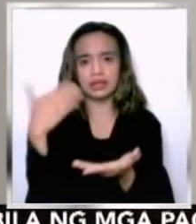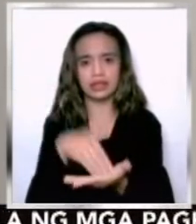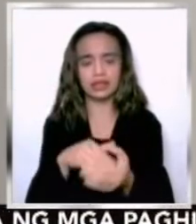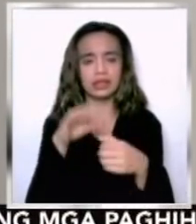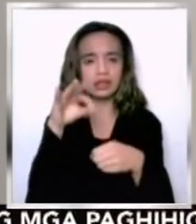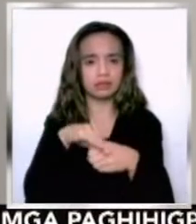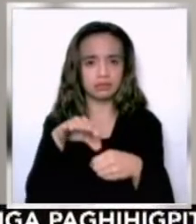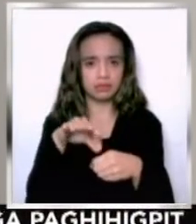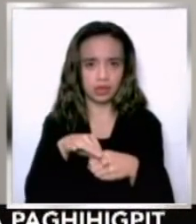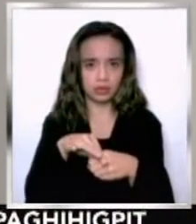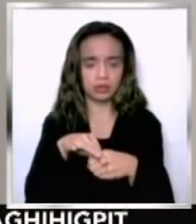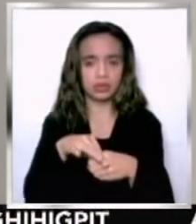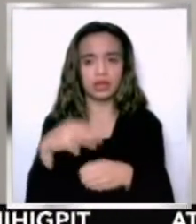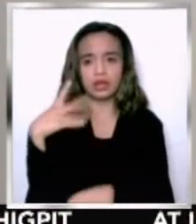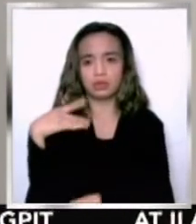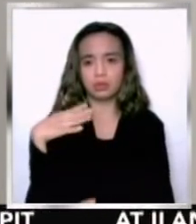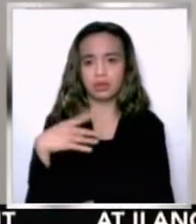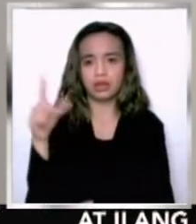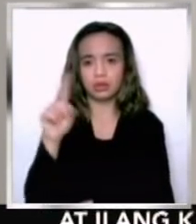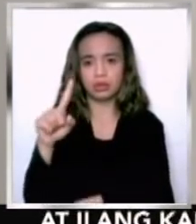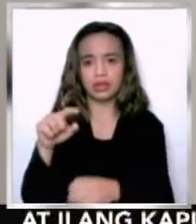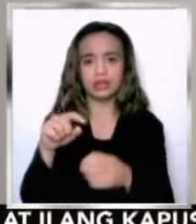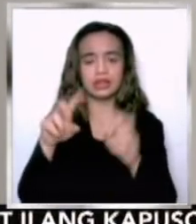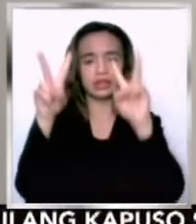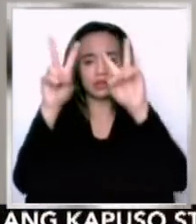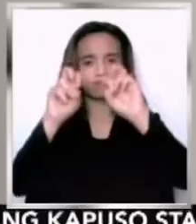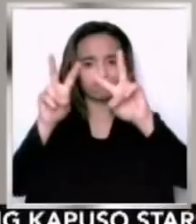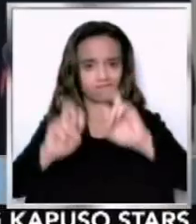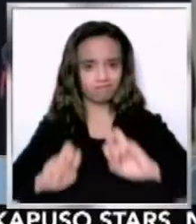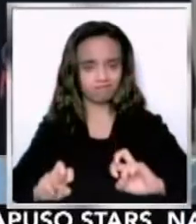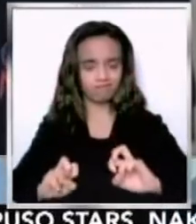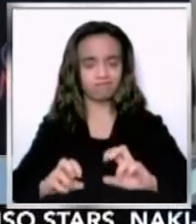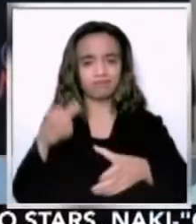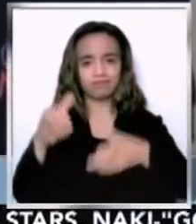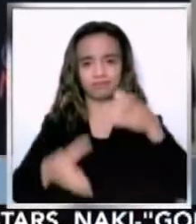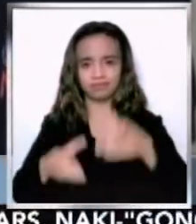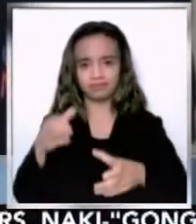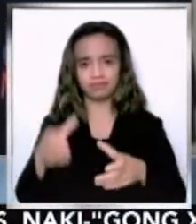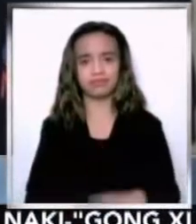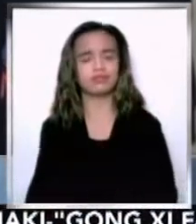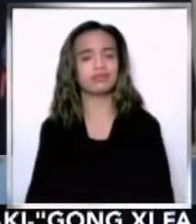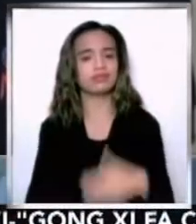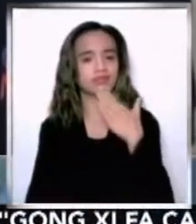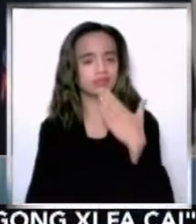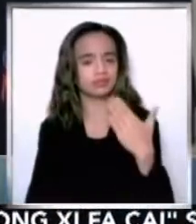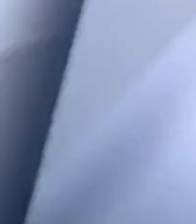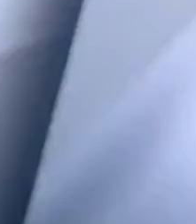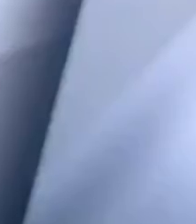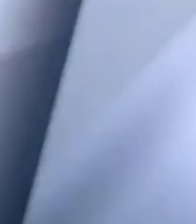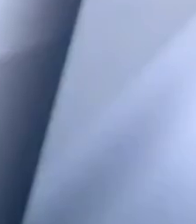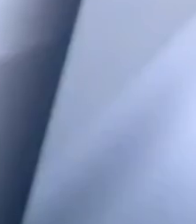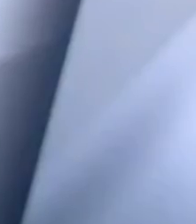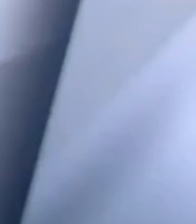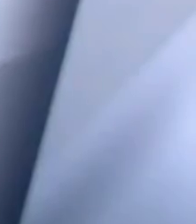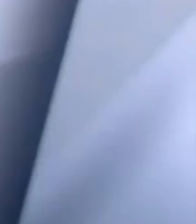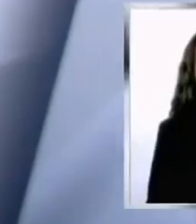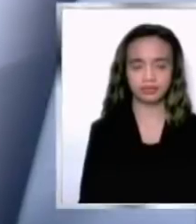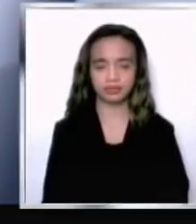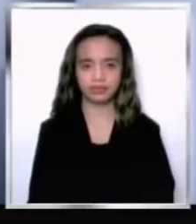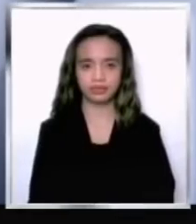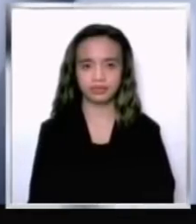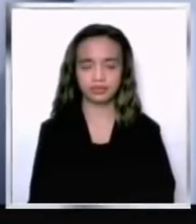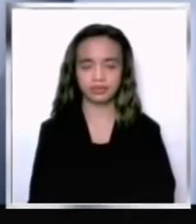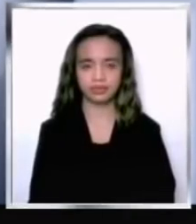isang anyay impartial investigation body ang kaso. Vicky? Maraming salamat sa iyo, Mav Gonzalez. Nagbigay na